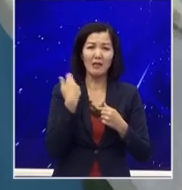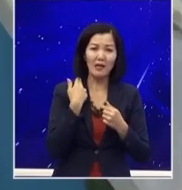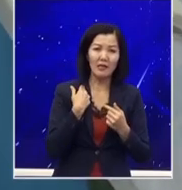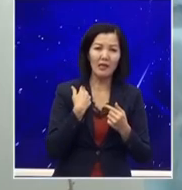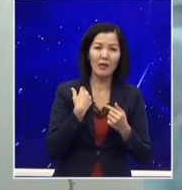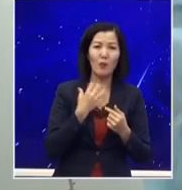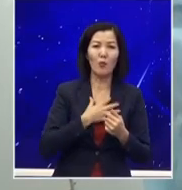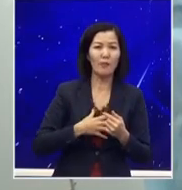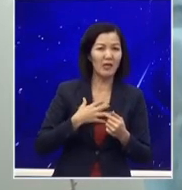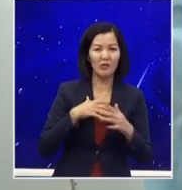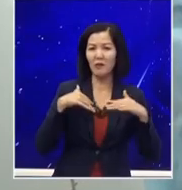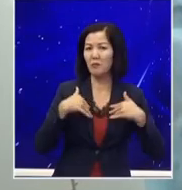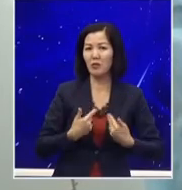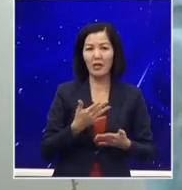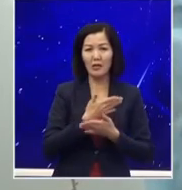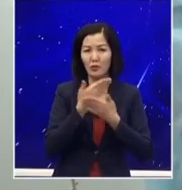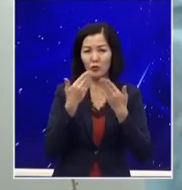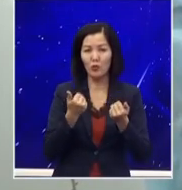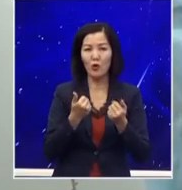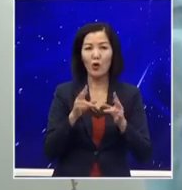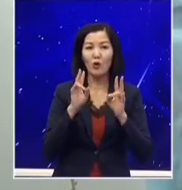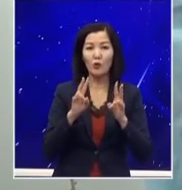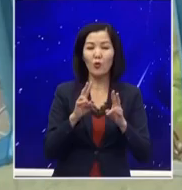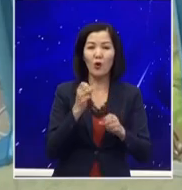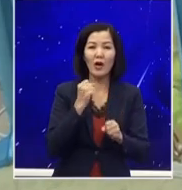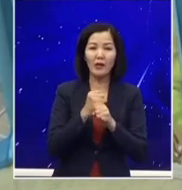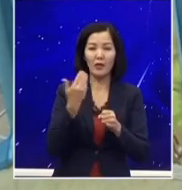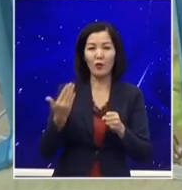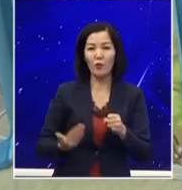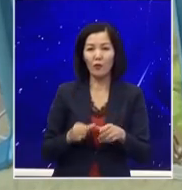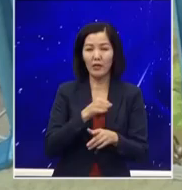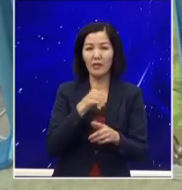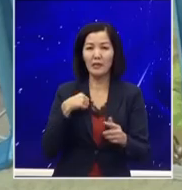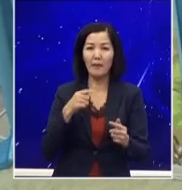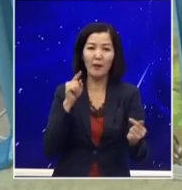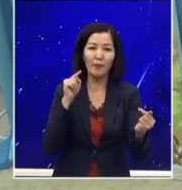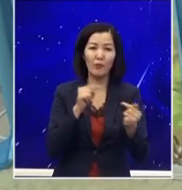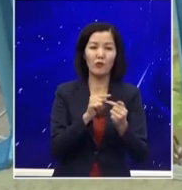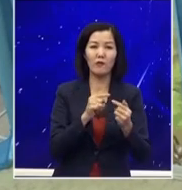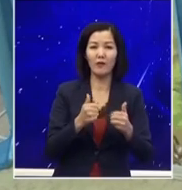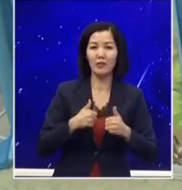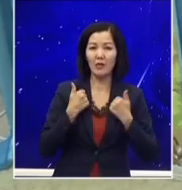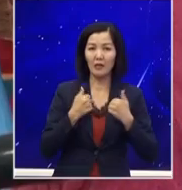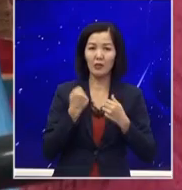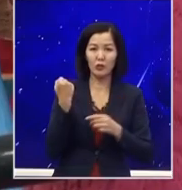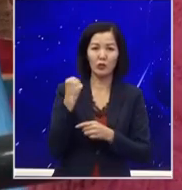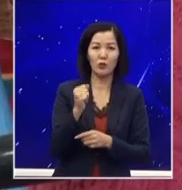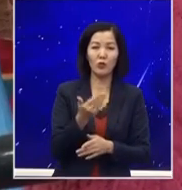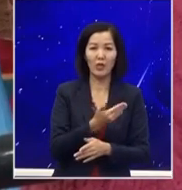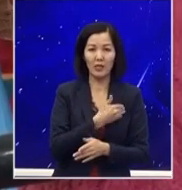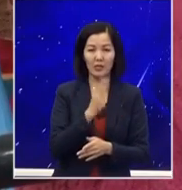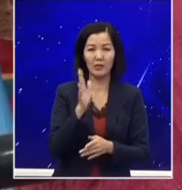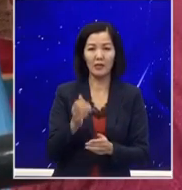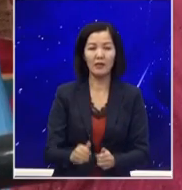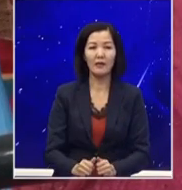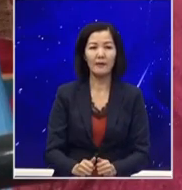талып өкініп отқан аруана жоқ. Қайта қатал сынаққа қасқая қарап, қиындыққа бас иегісі келмейді. Негізі маған бұл өмір,